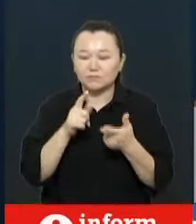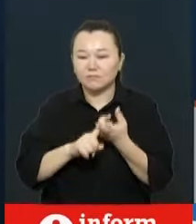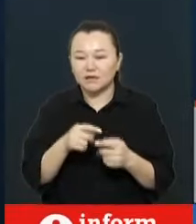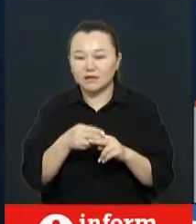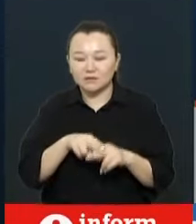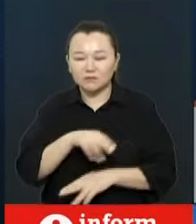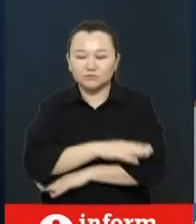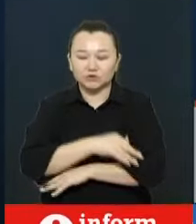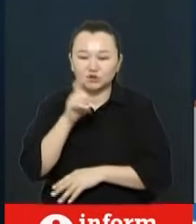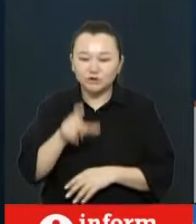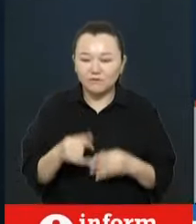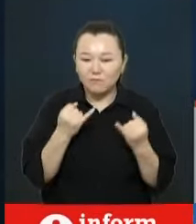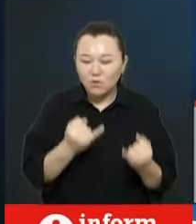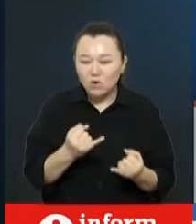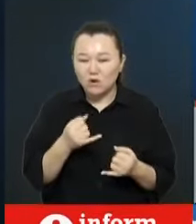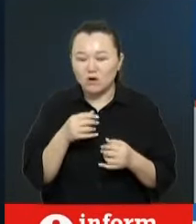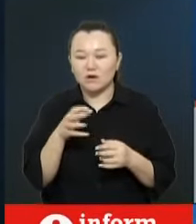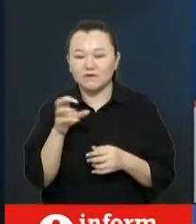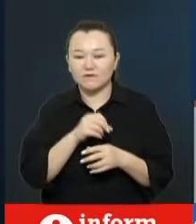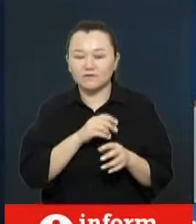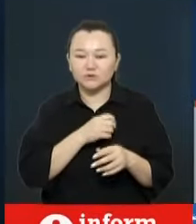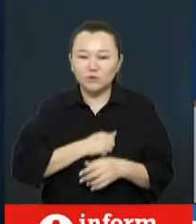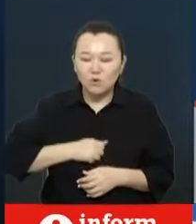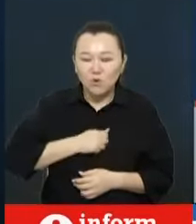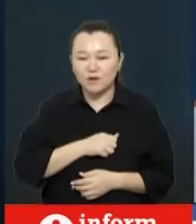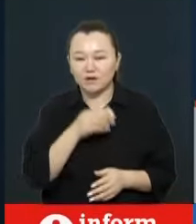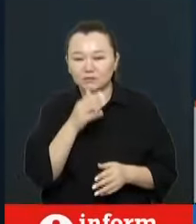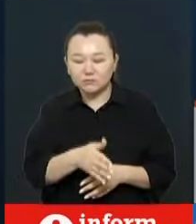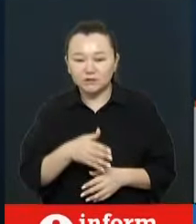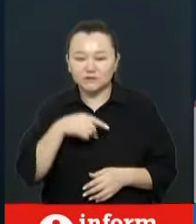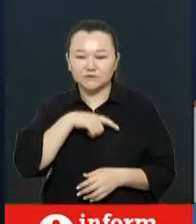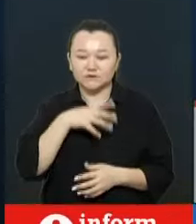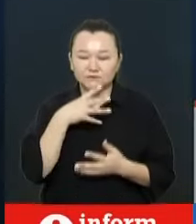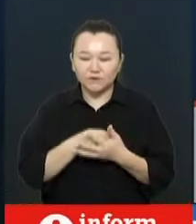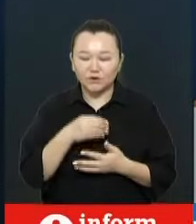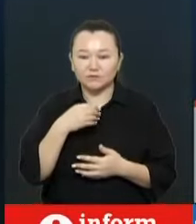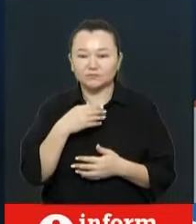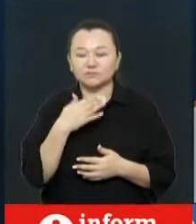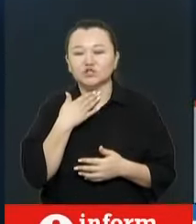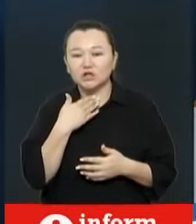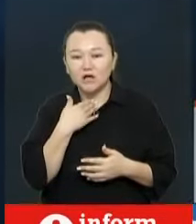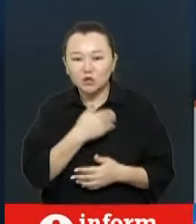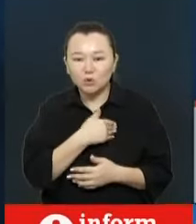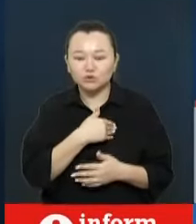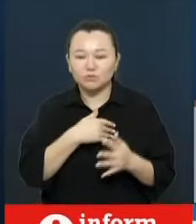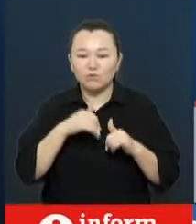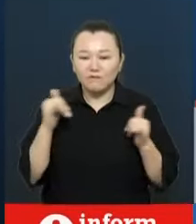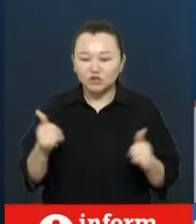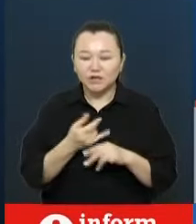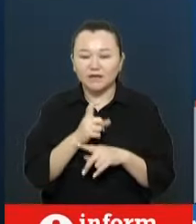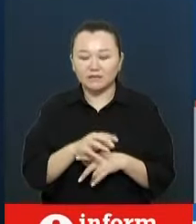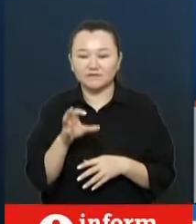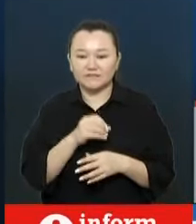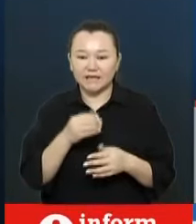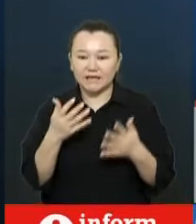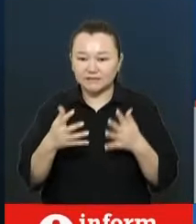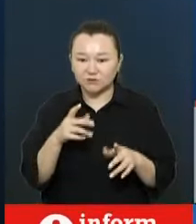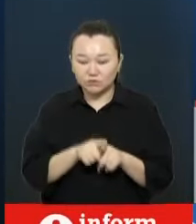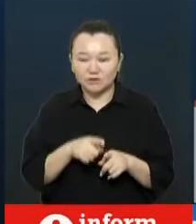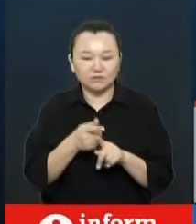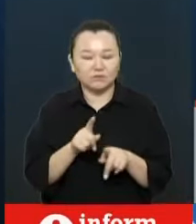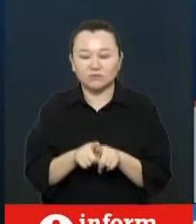пасықтыққа, жаманшылыққа, азғындыққа, шахуатты оятатын тағы да сол сияқты шариғатымызда тыйым салынған амал алдарға итермелесе, оған